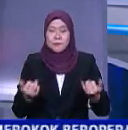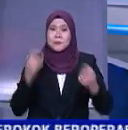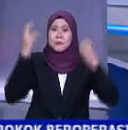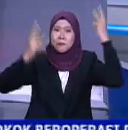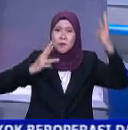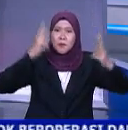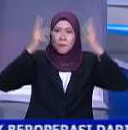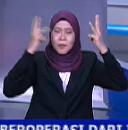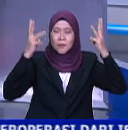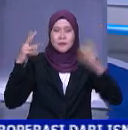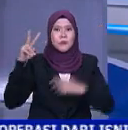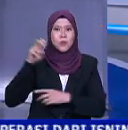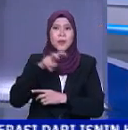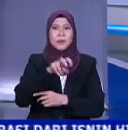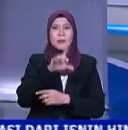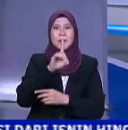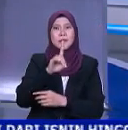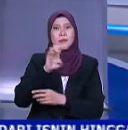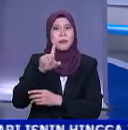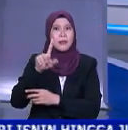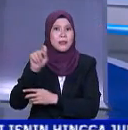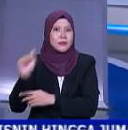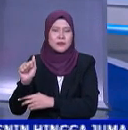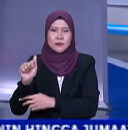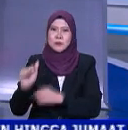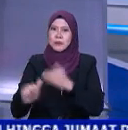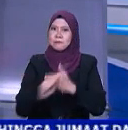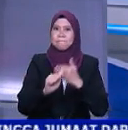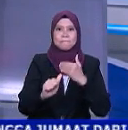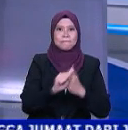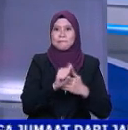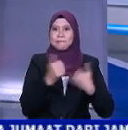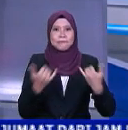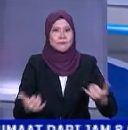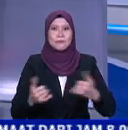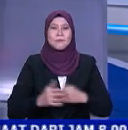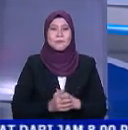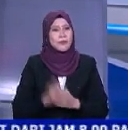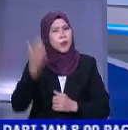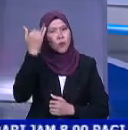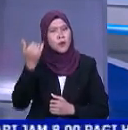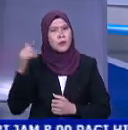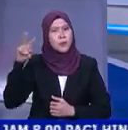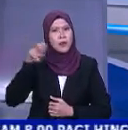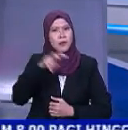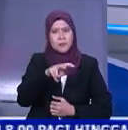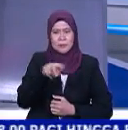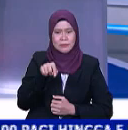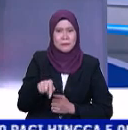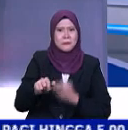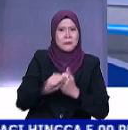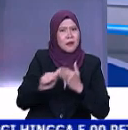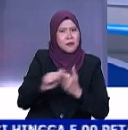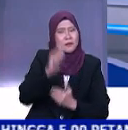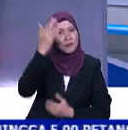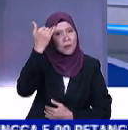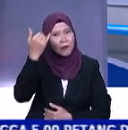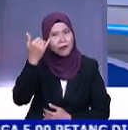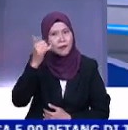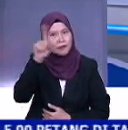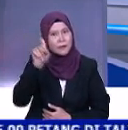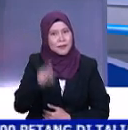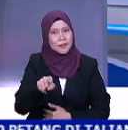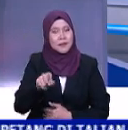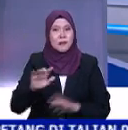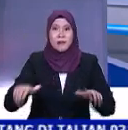ini menjadikan varian Delta ancaman terbesar saat ini. Mengapakah varian maut ini berbahaya?